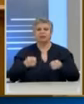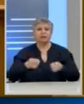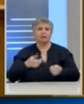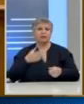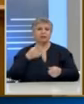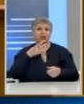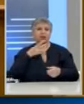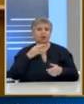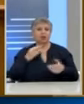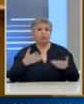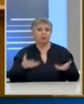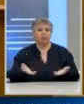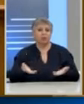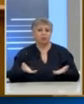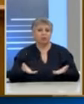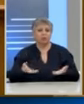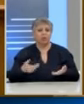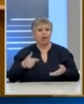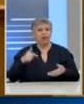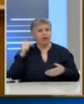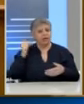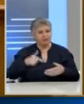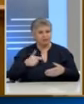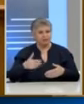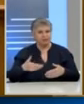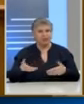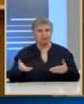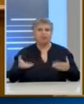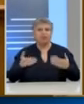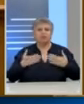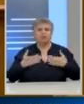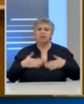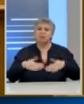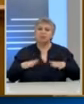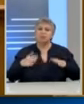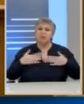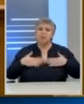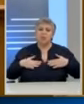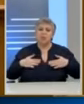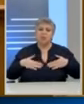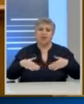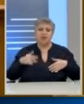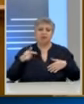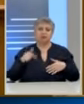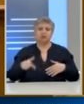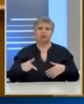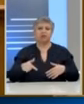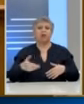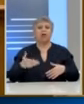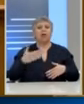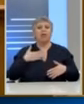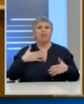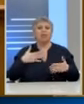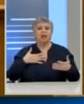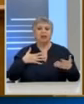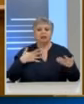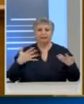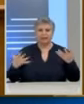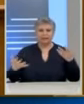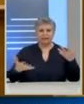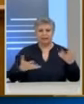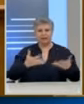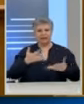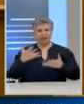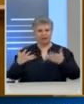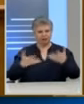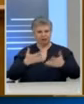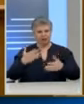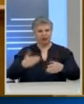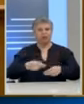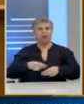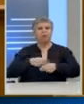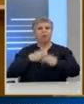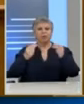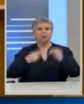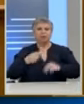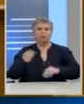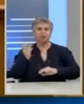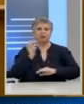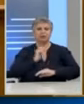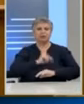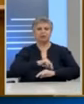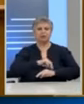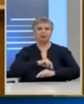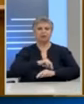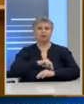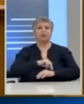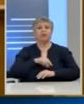συντριπτικός συσχετισμός. Τα κάνατε γιατί για εσάς η απορρίθμιση αυτή ήταν χαρακτηριστικά, και εδώ θα βάλω